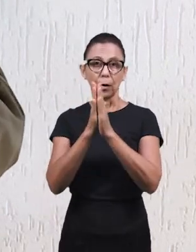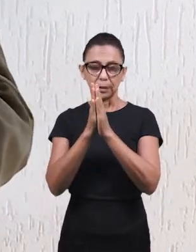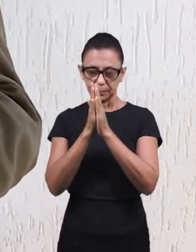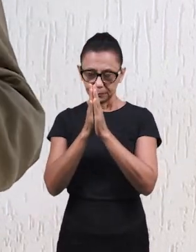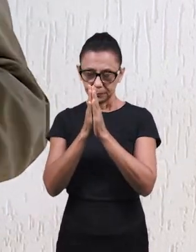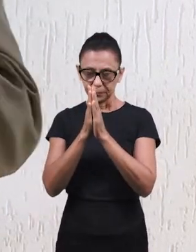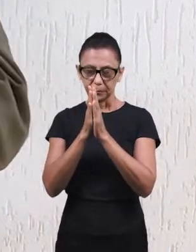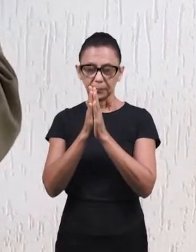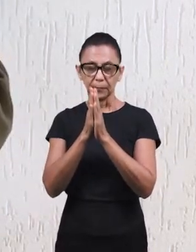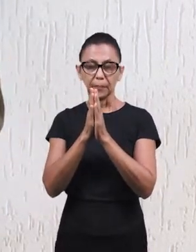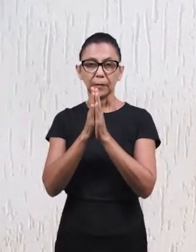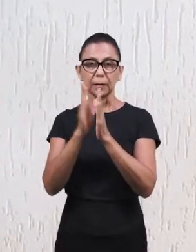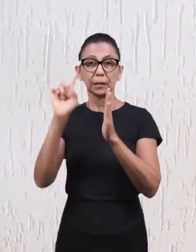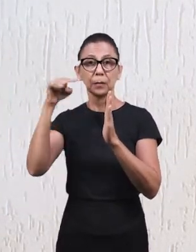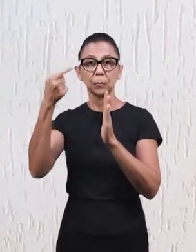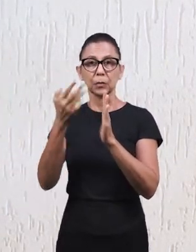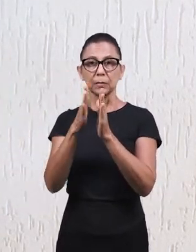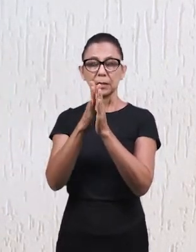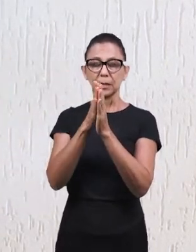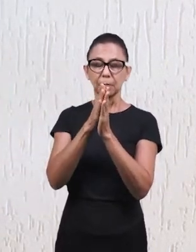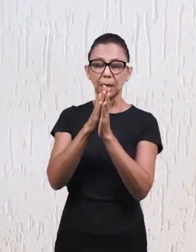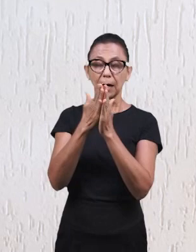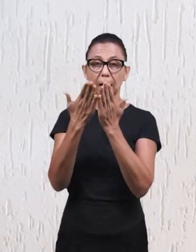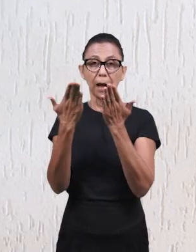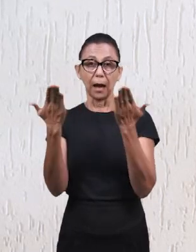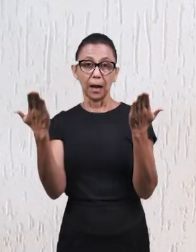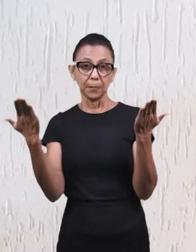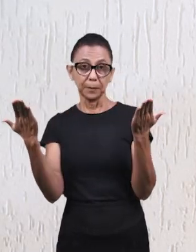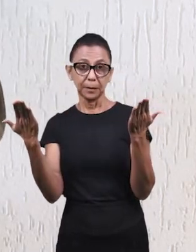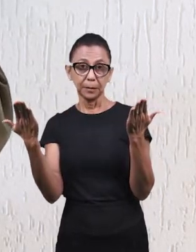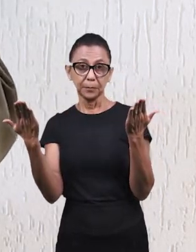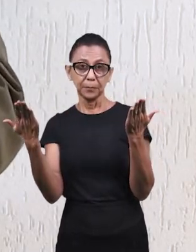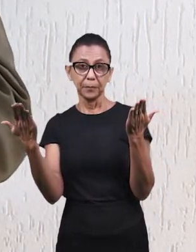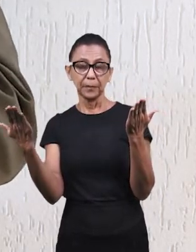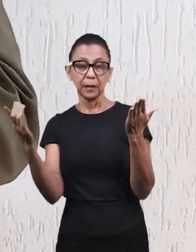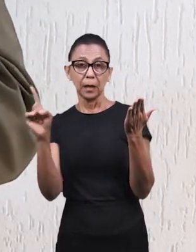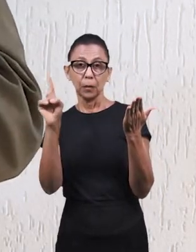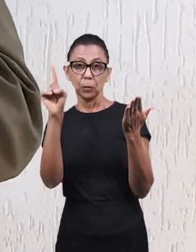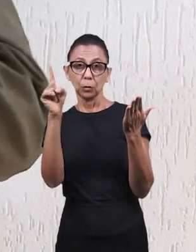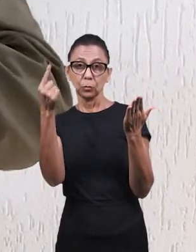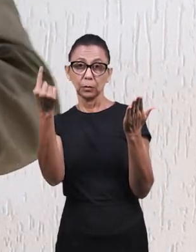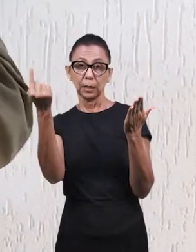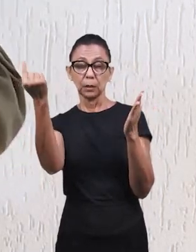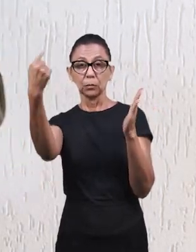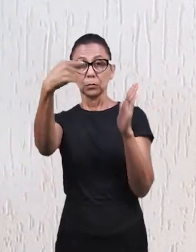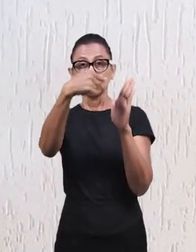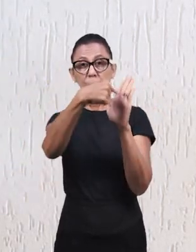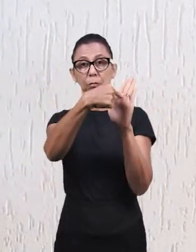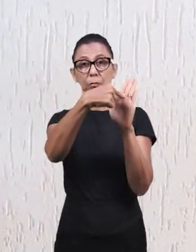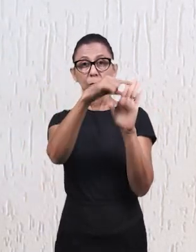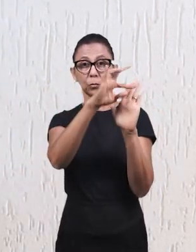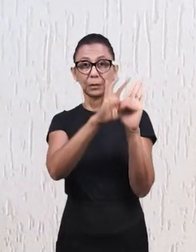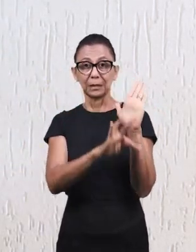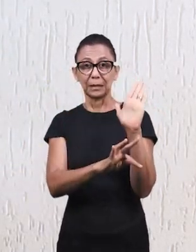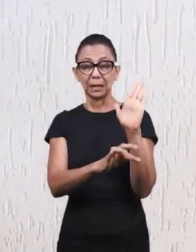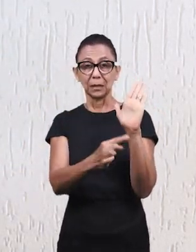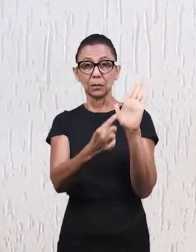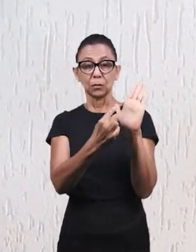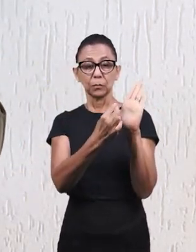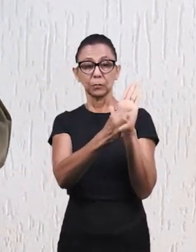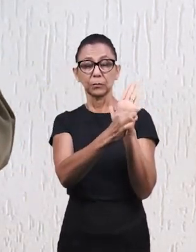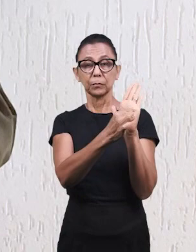вы откроете Слово Божье, и текст, который вы откроете, это будет Слово от Бога